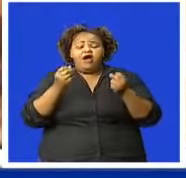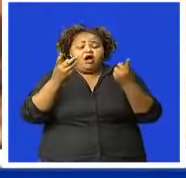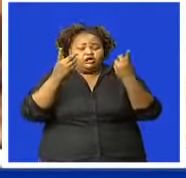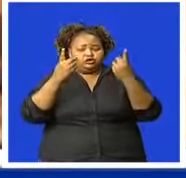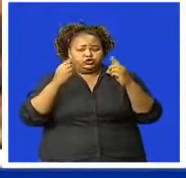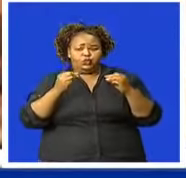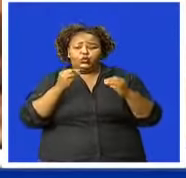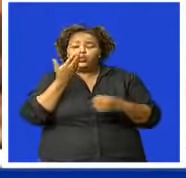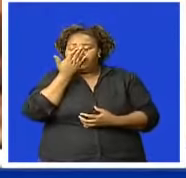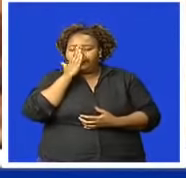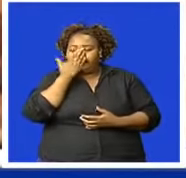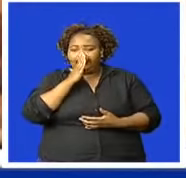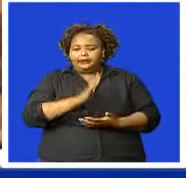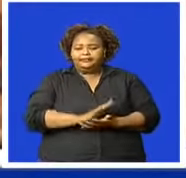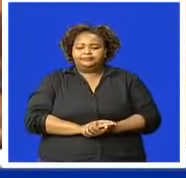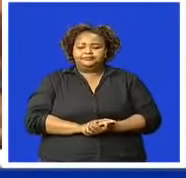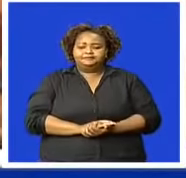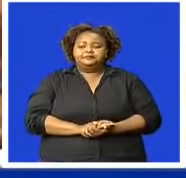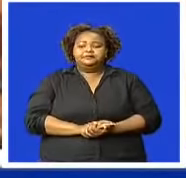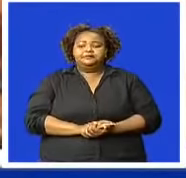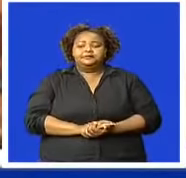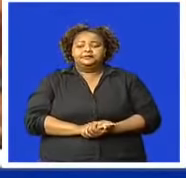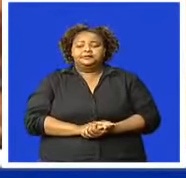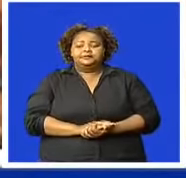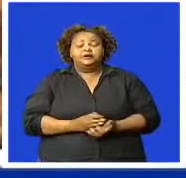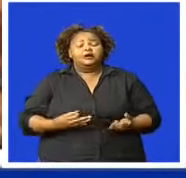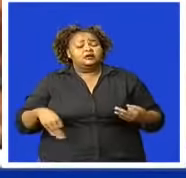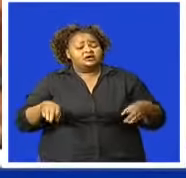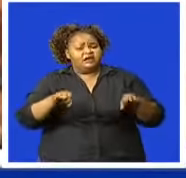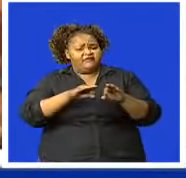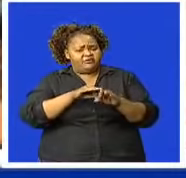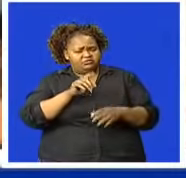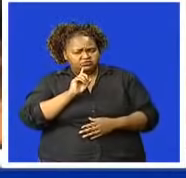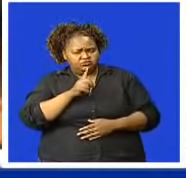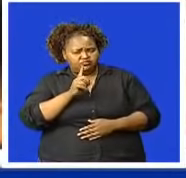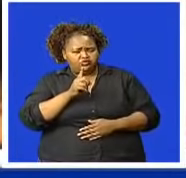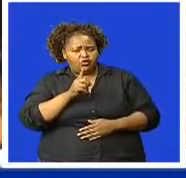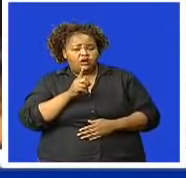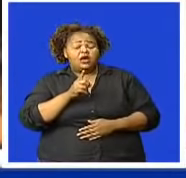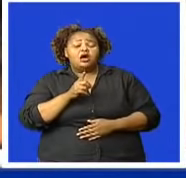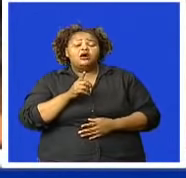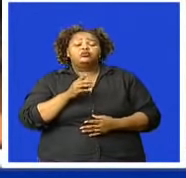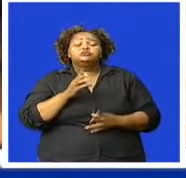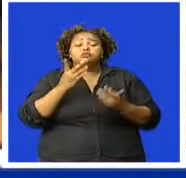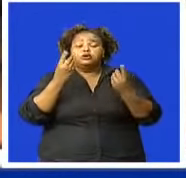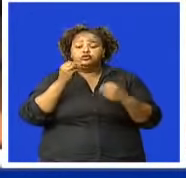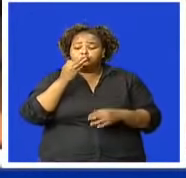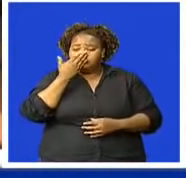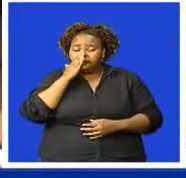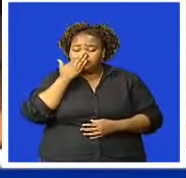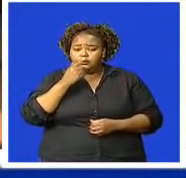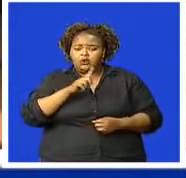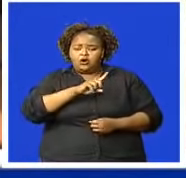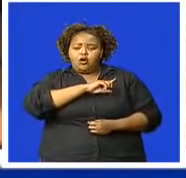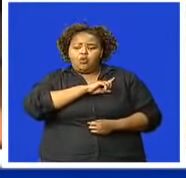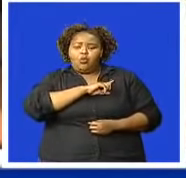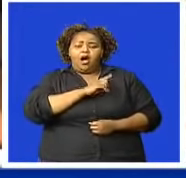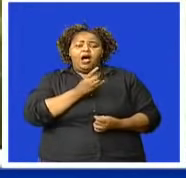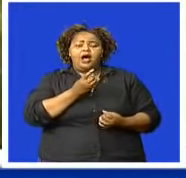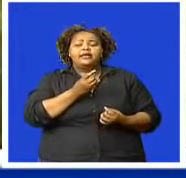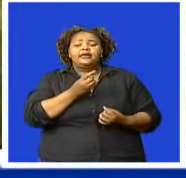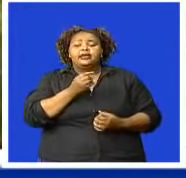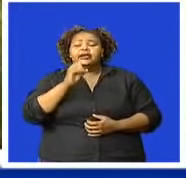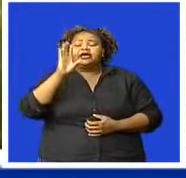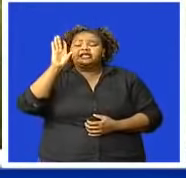mndeni wacala kusolakala ngokuba nginesandle kulahlekeni kwalabantwana kulandzela ukuthi tinja temaphoyisa lehlanzela lihala ticondze ekhaya